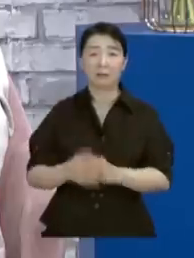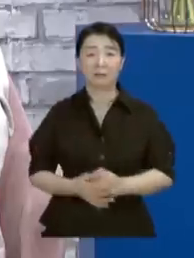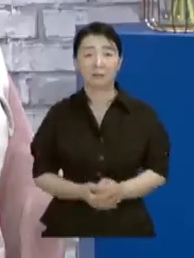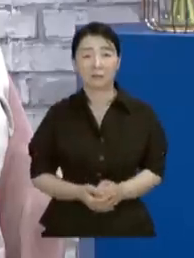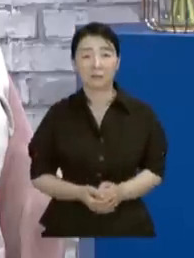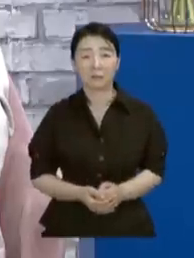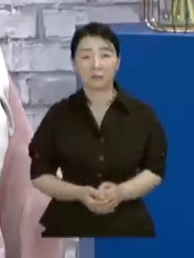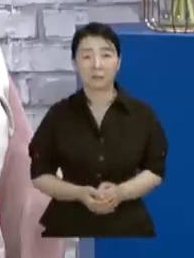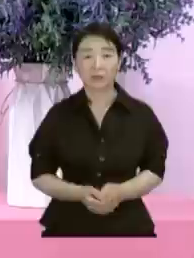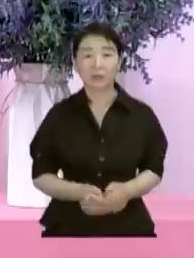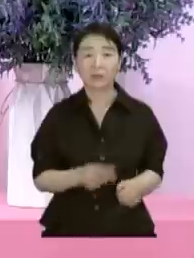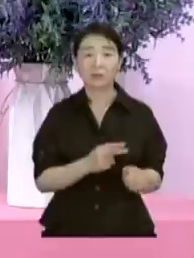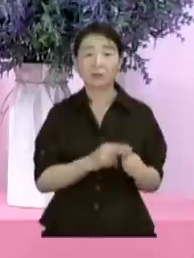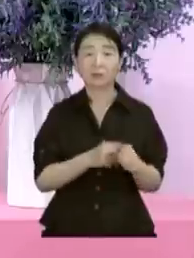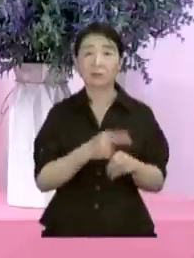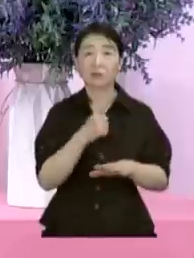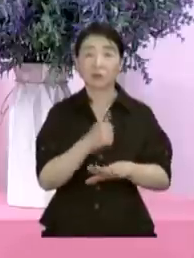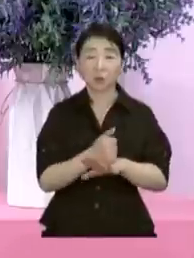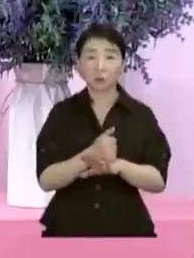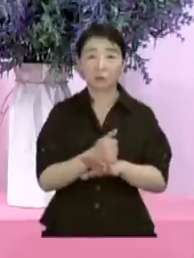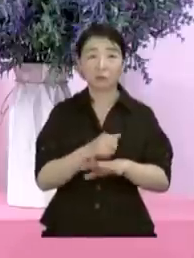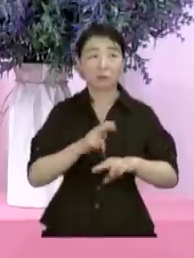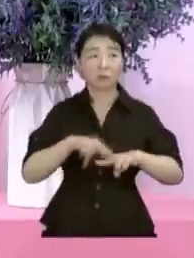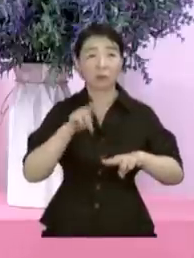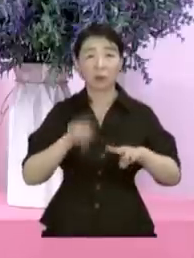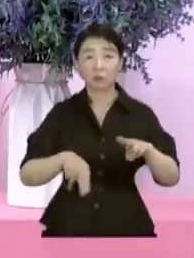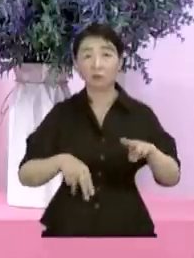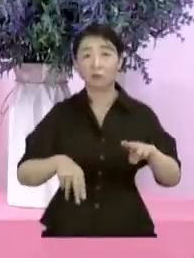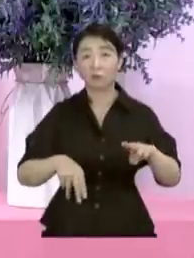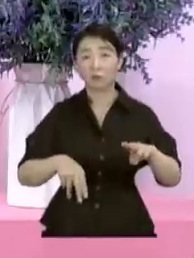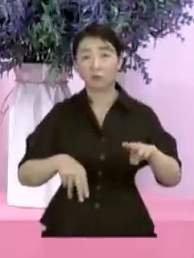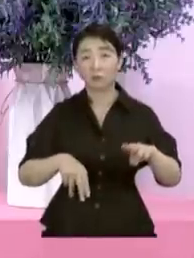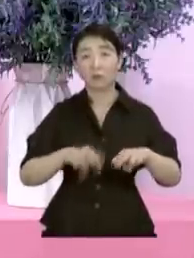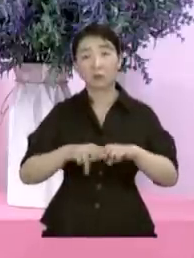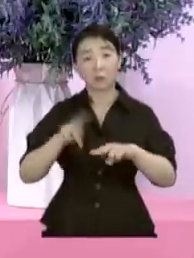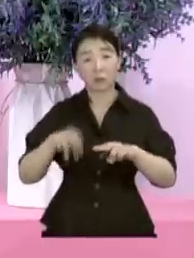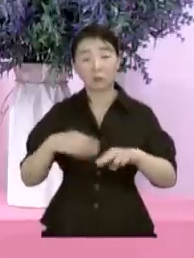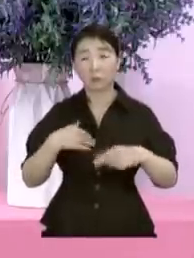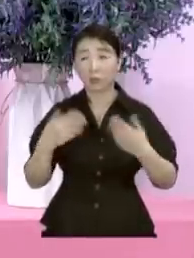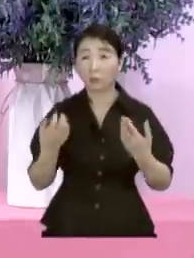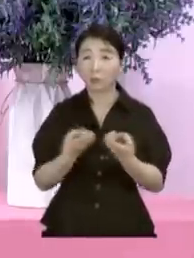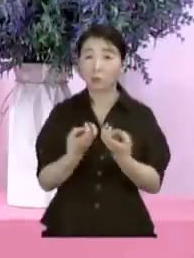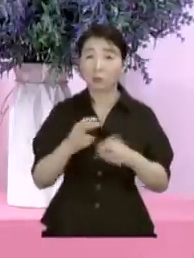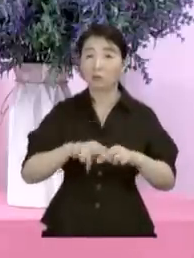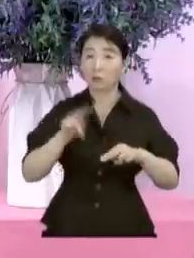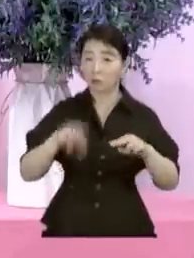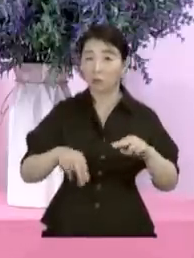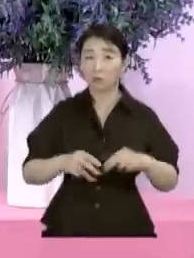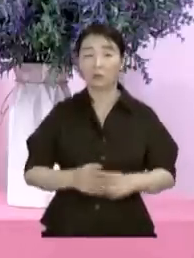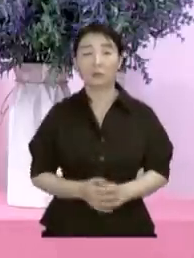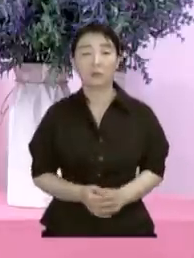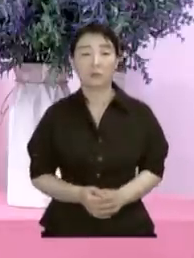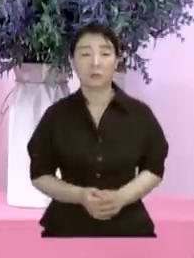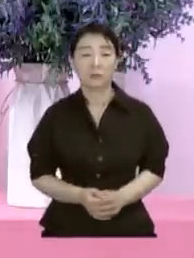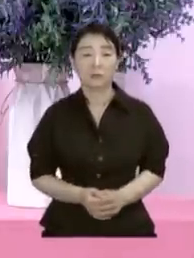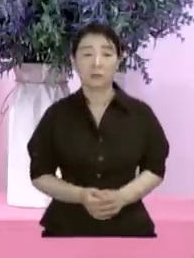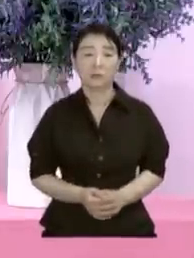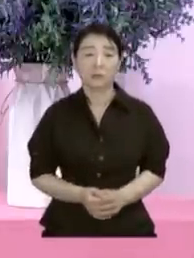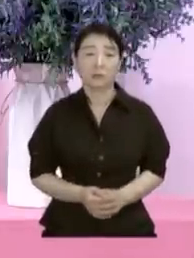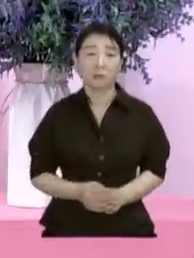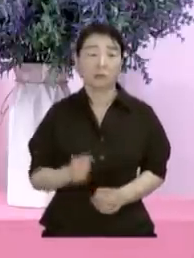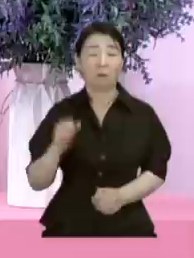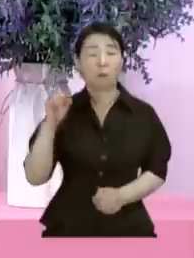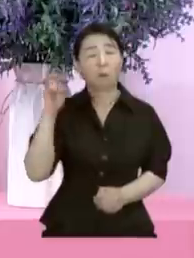그래서 모든 교사들이 다 나오게 되는 거예요. 교사들이 다 나오니까 저도 그냥 나와야 되는 거예요. 그래서 왜